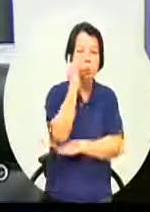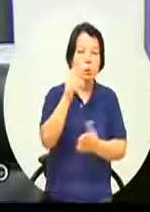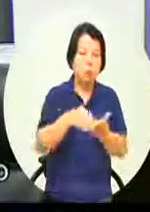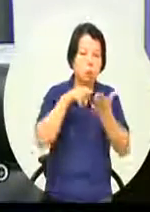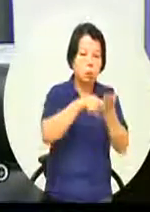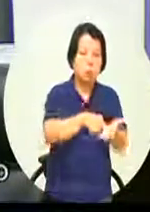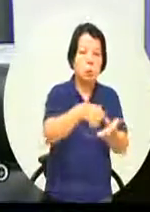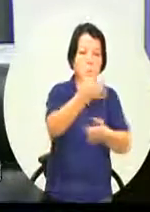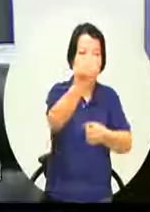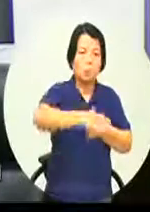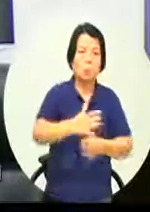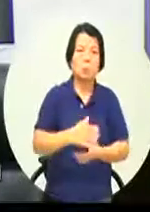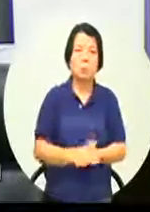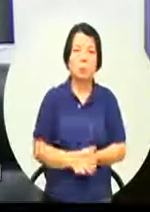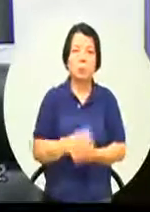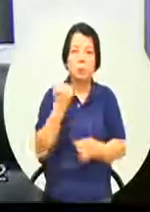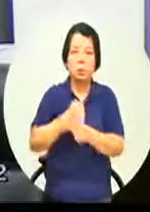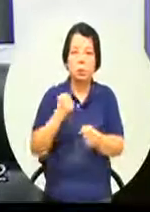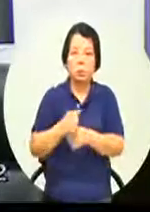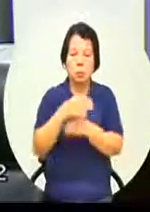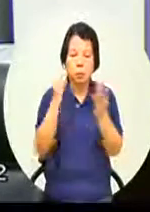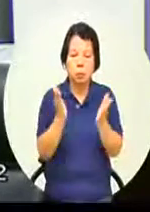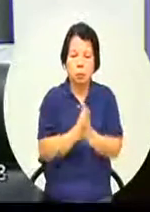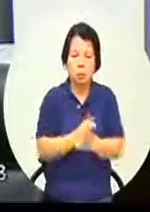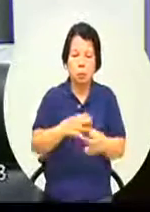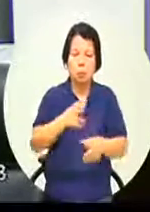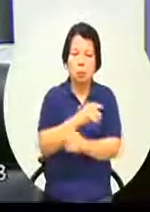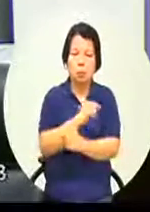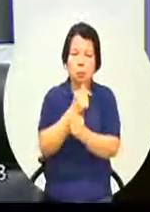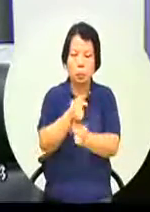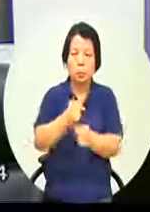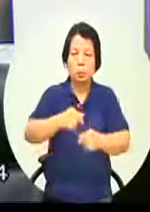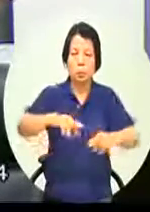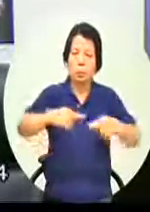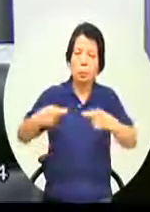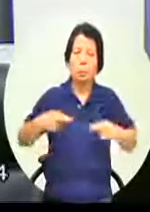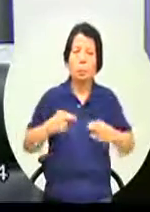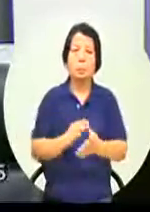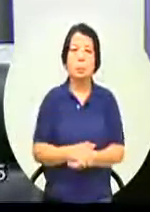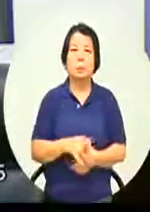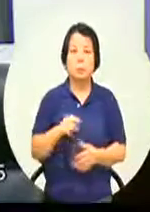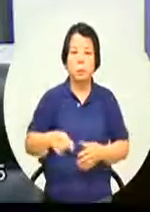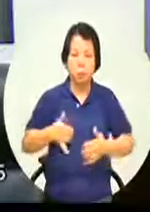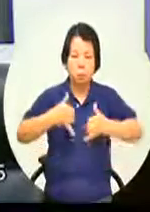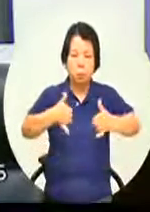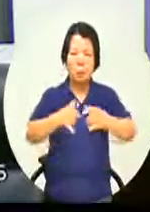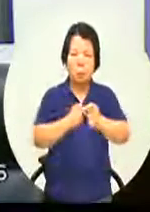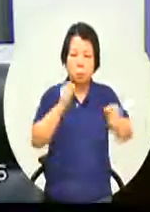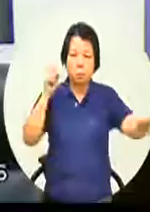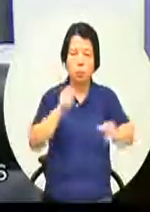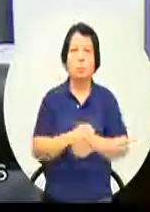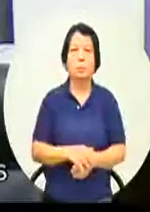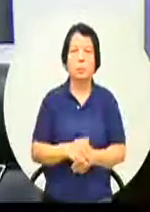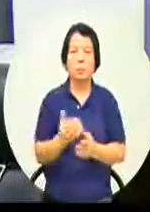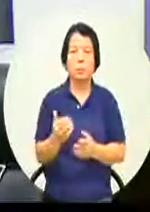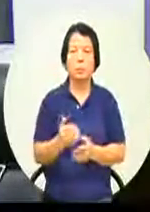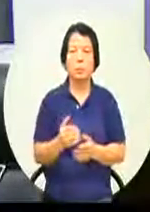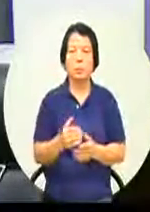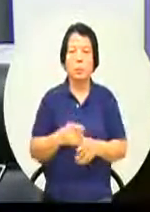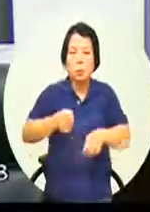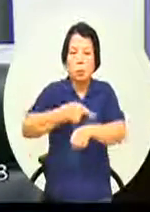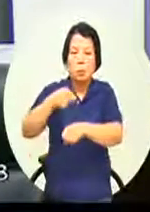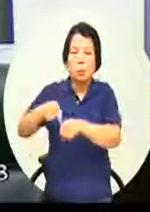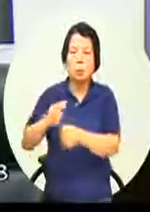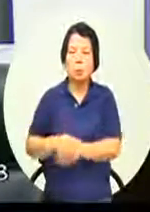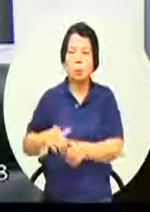费，然后呢去做整体的一个改善，哦，那因为这个路段真的蛮长的啦，哦，我刚刚念的，哦，从我们